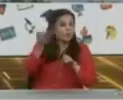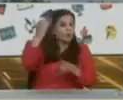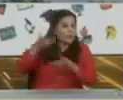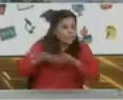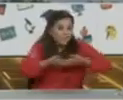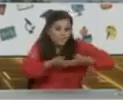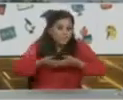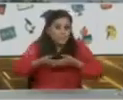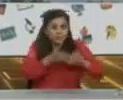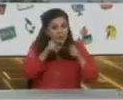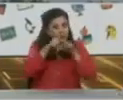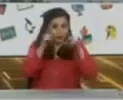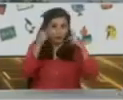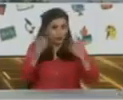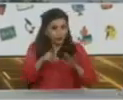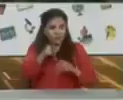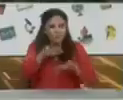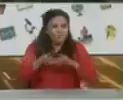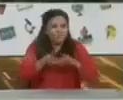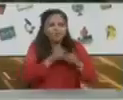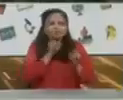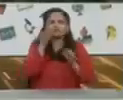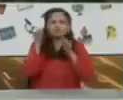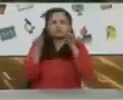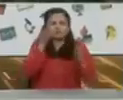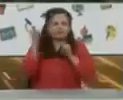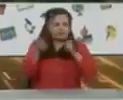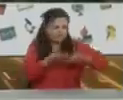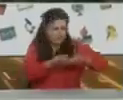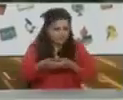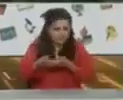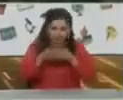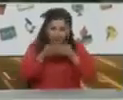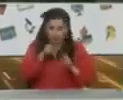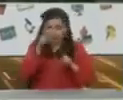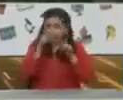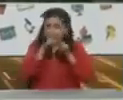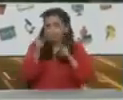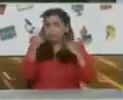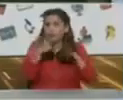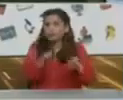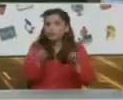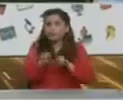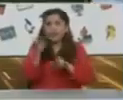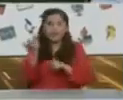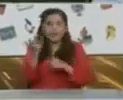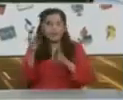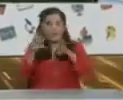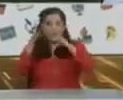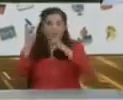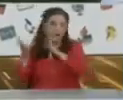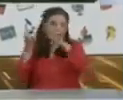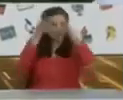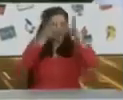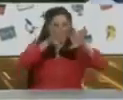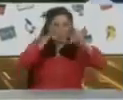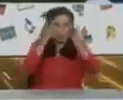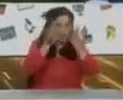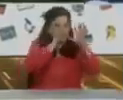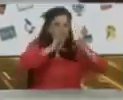है जब बच्चा बिल्कुल छोटा था, वही काम आप अब भी कर सकते